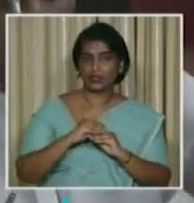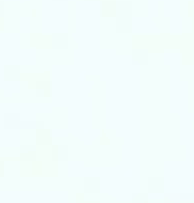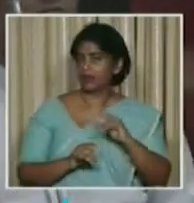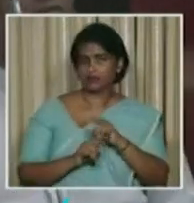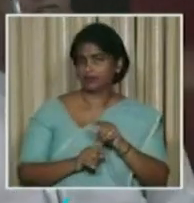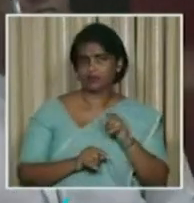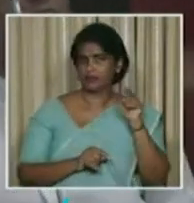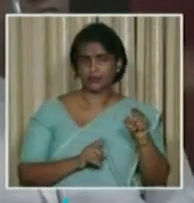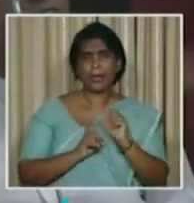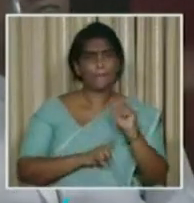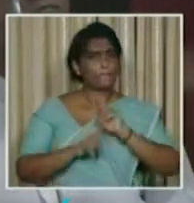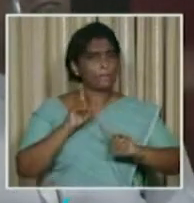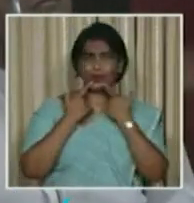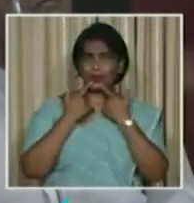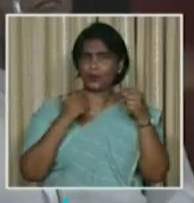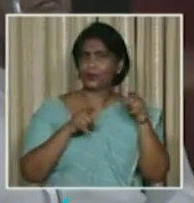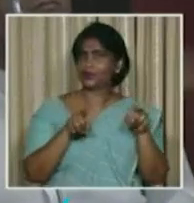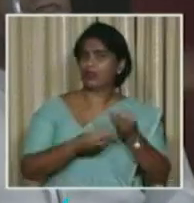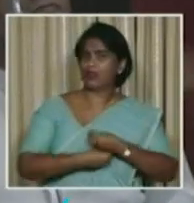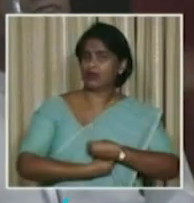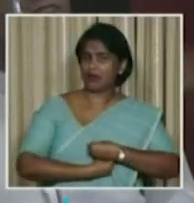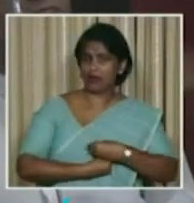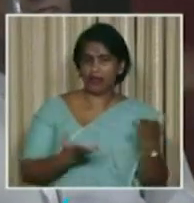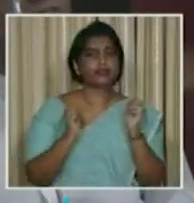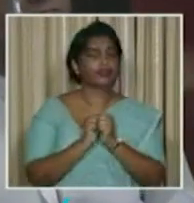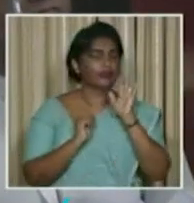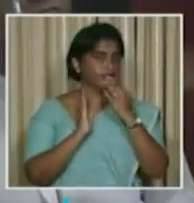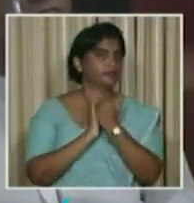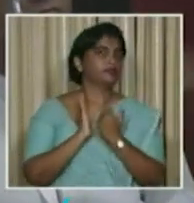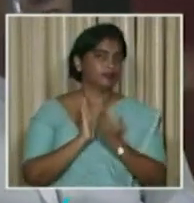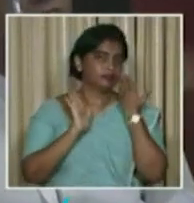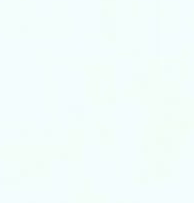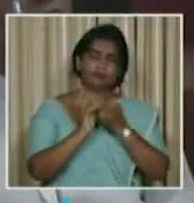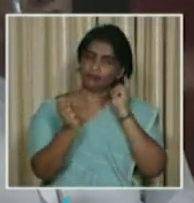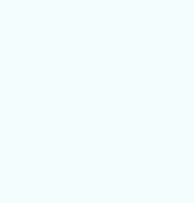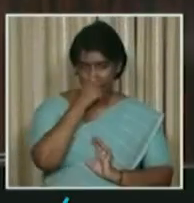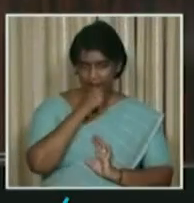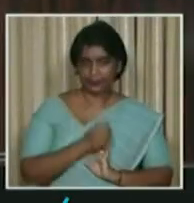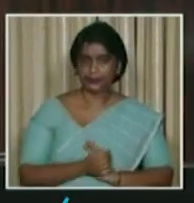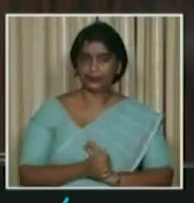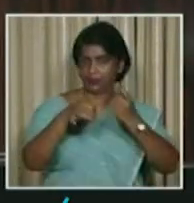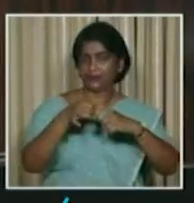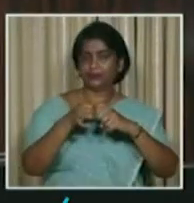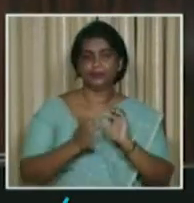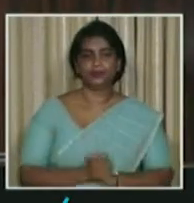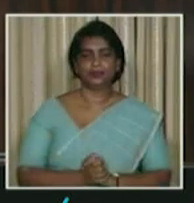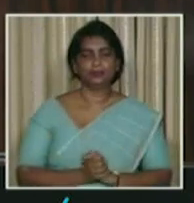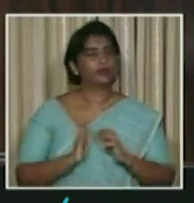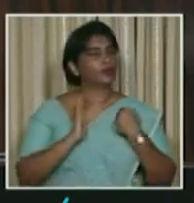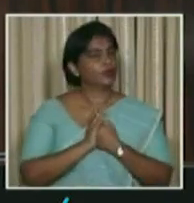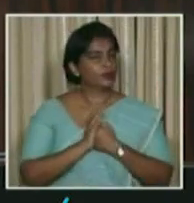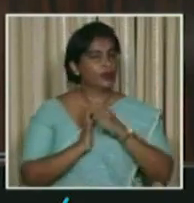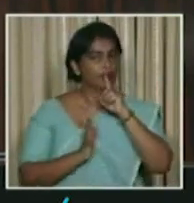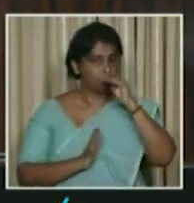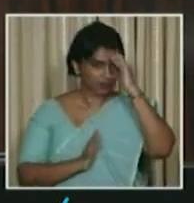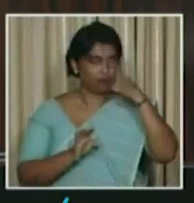යටත් පාර්ලිමේන්තුවේ කීර්තිරාමය වනසන පියාදාමයක් හැටියට මේක වෙනසක් කරන්න ඔබතුමා. ප්ලීස්. පොයින්ට් වෝඩ් සර්. කරු කතානායකතුමේ